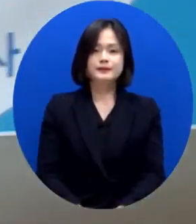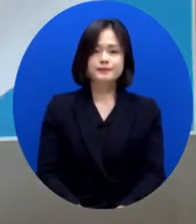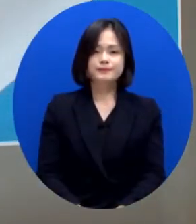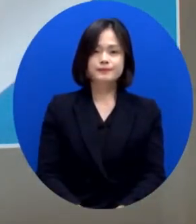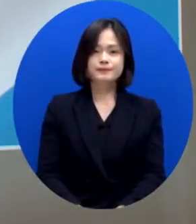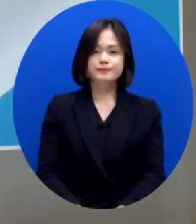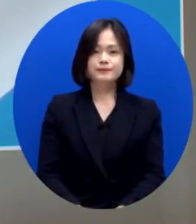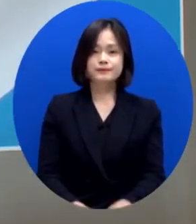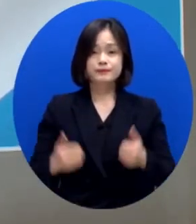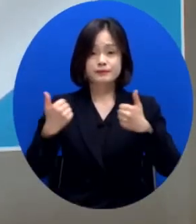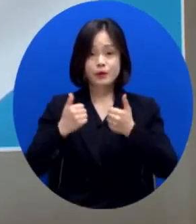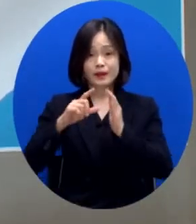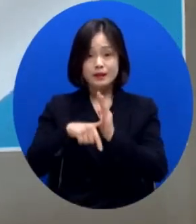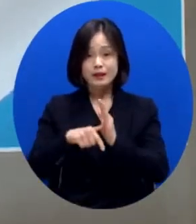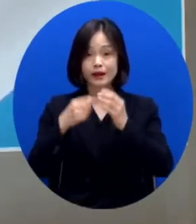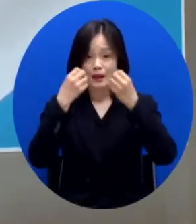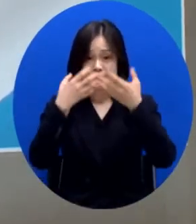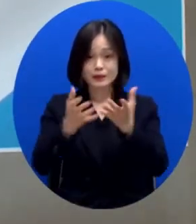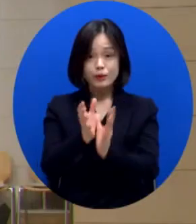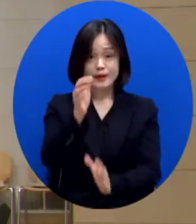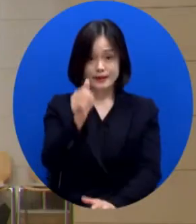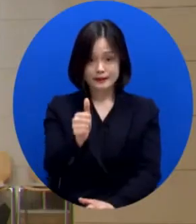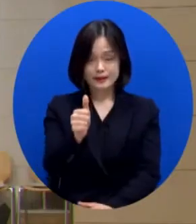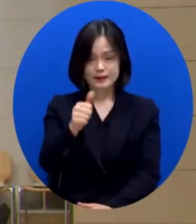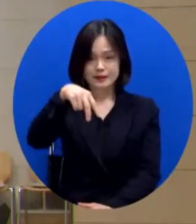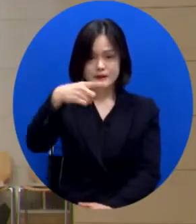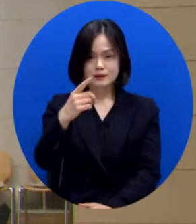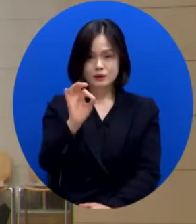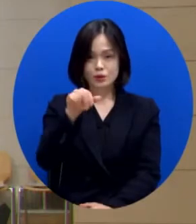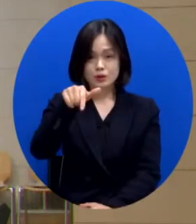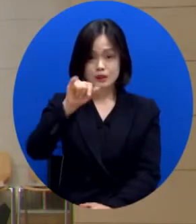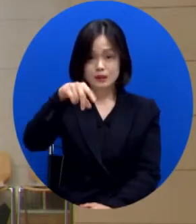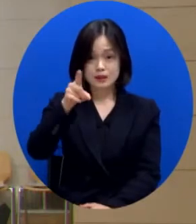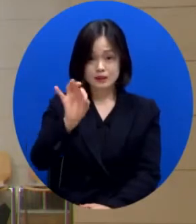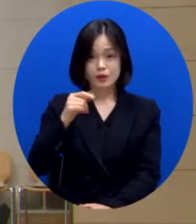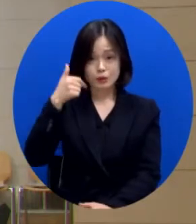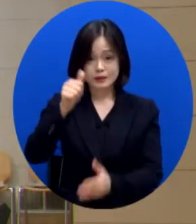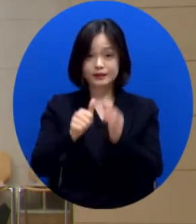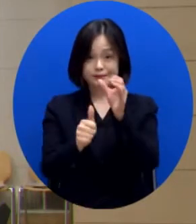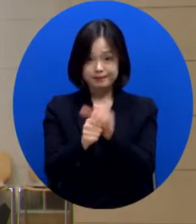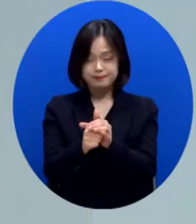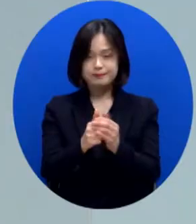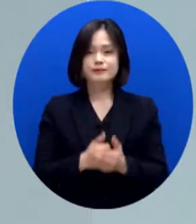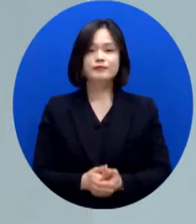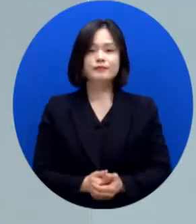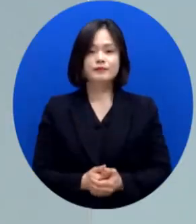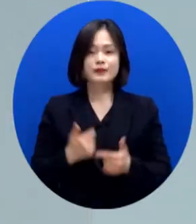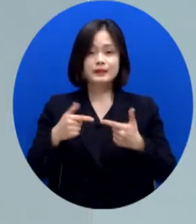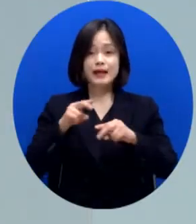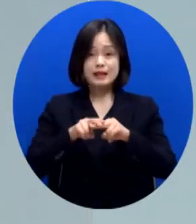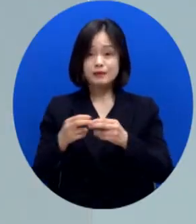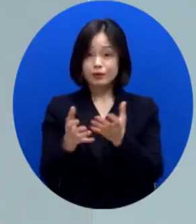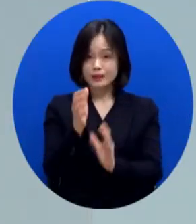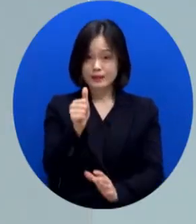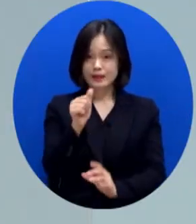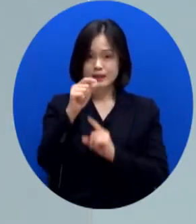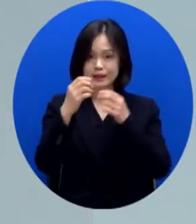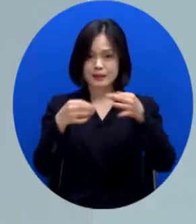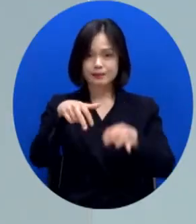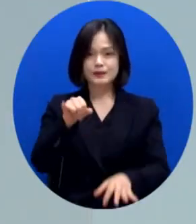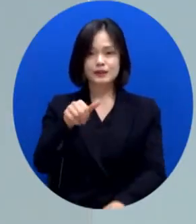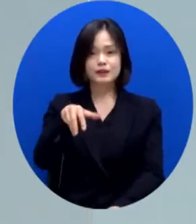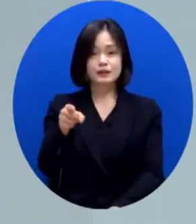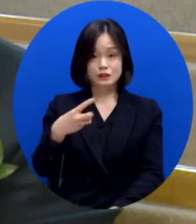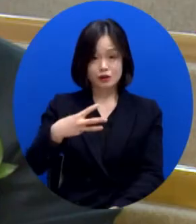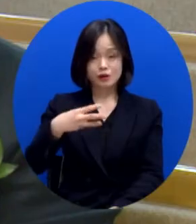총회에서는 신임회장에 대구 동 마교가 송기성 목사 를 상임회장 n 새로운 500 김재철 목사와 강복